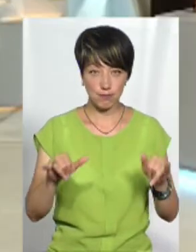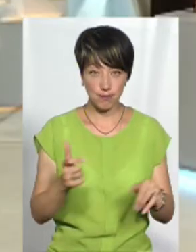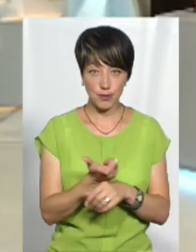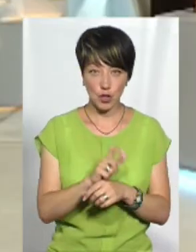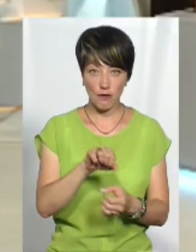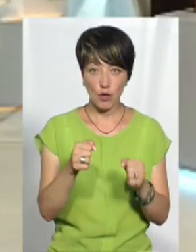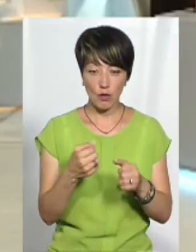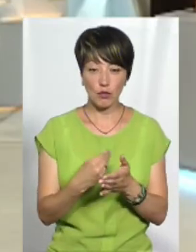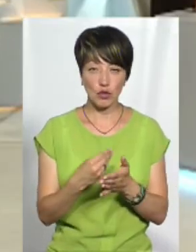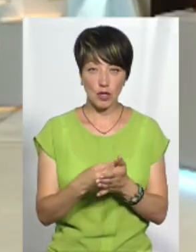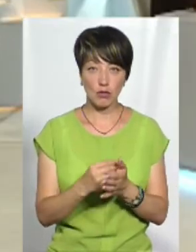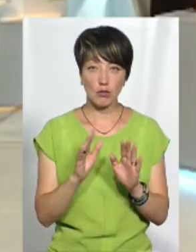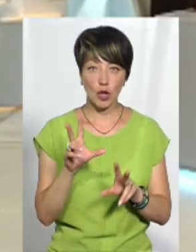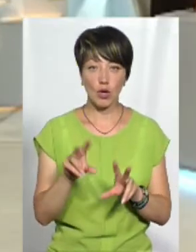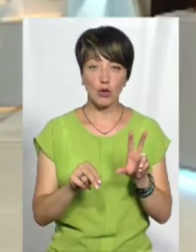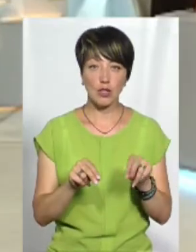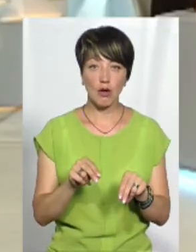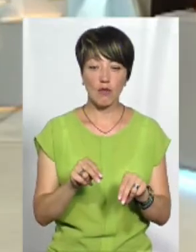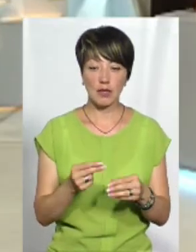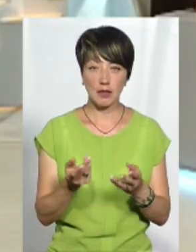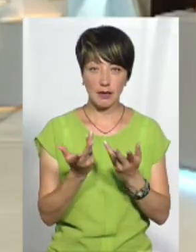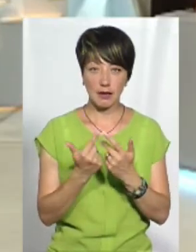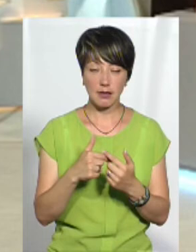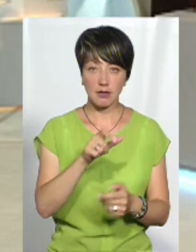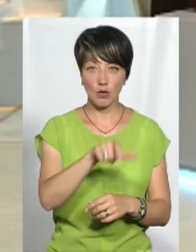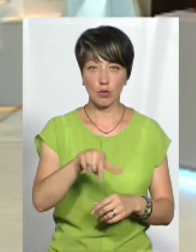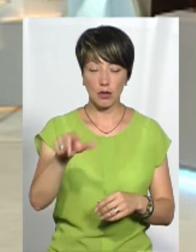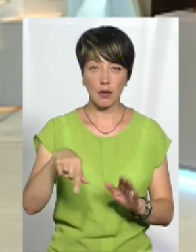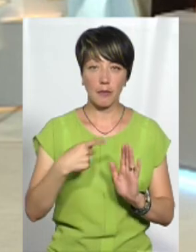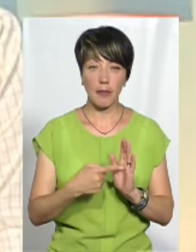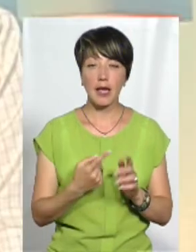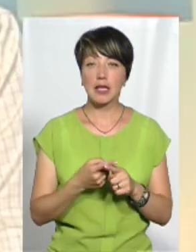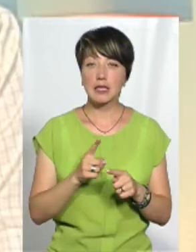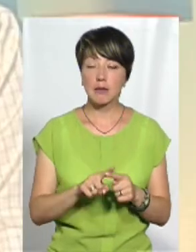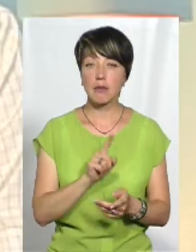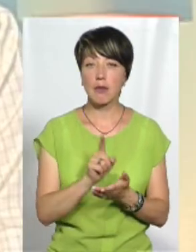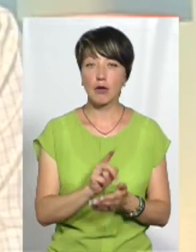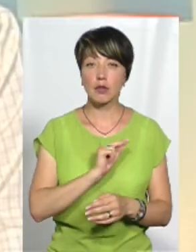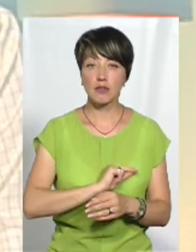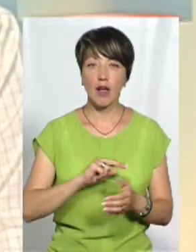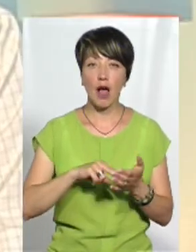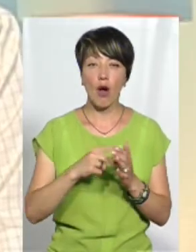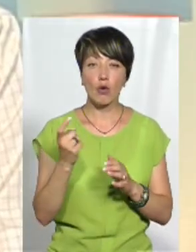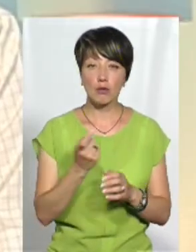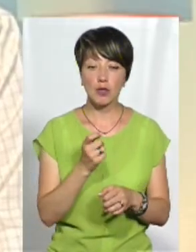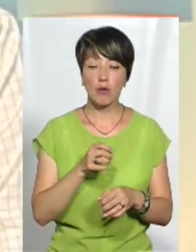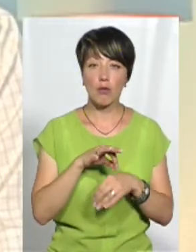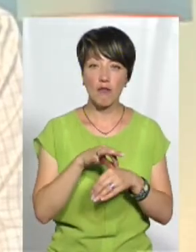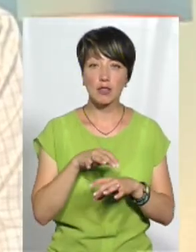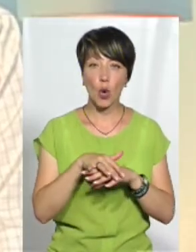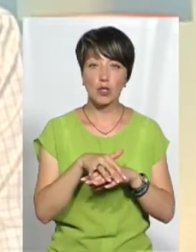виходить, що все одно бюджет не буде розрахований на таку кількість водіїв. Над цим мають працювати економісти, провести